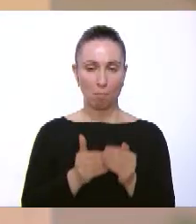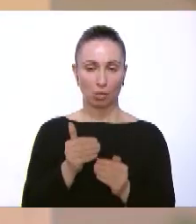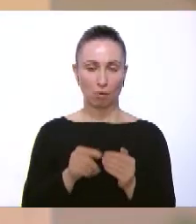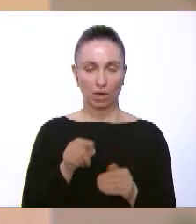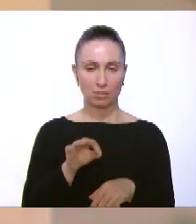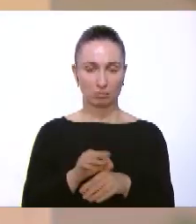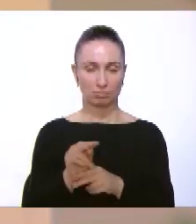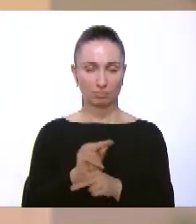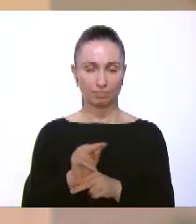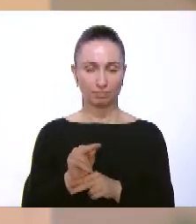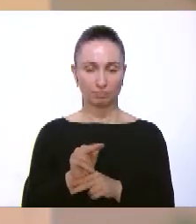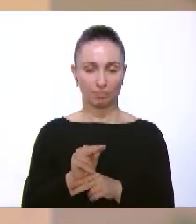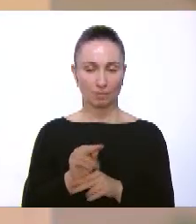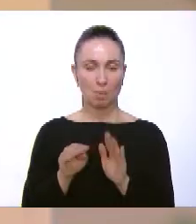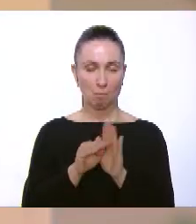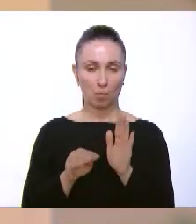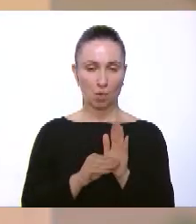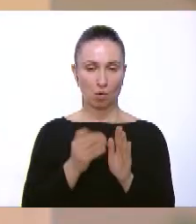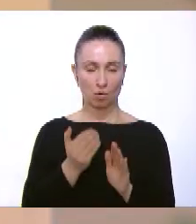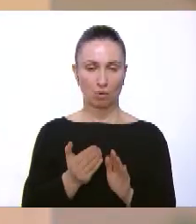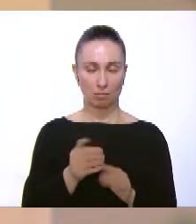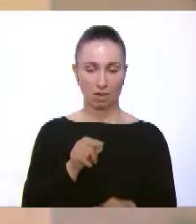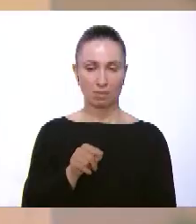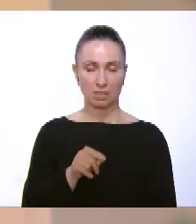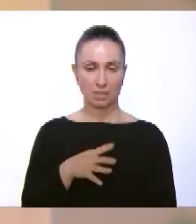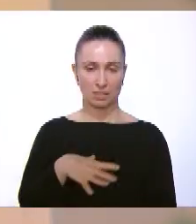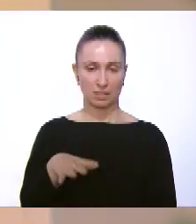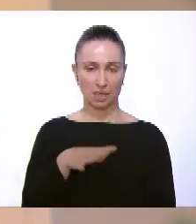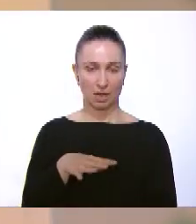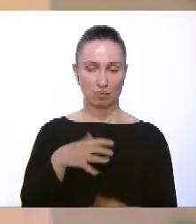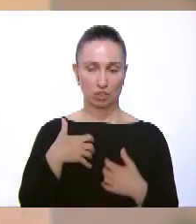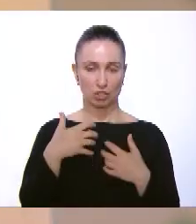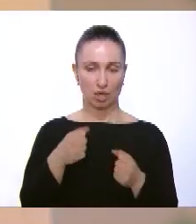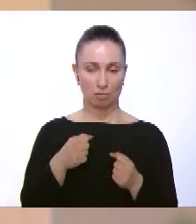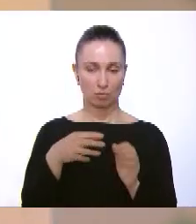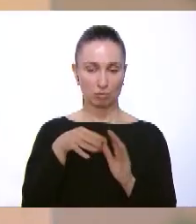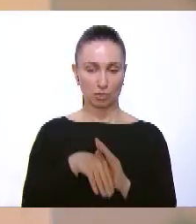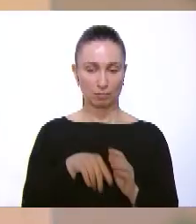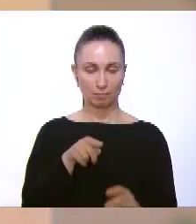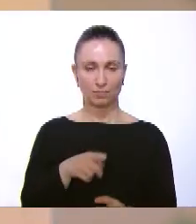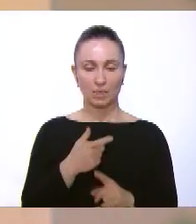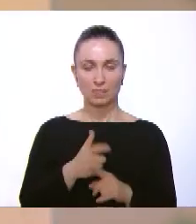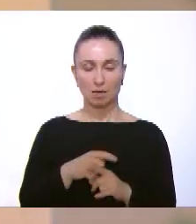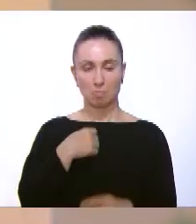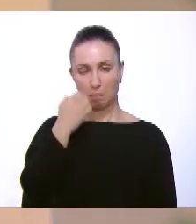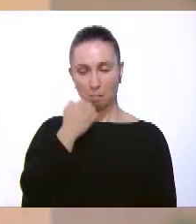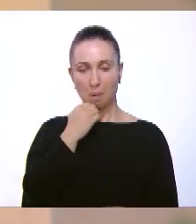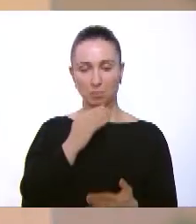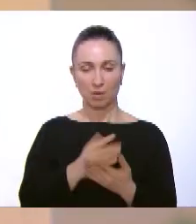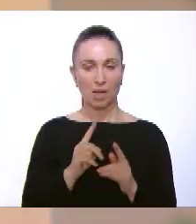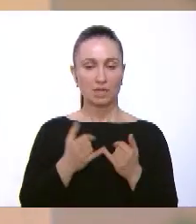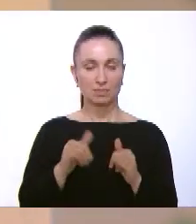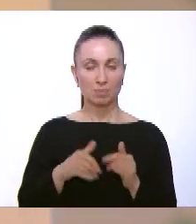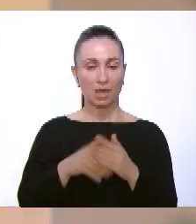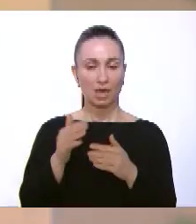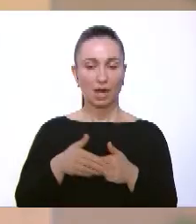პროგრესირებადი პროგრამა, ესეთი ეგრეთ წოდებული ვერტიკალური პროგრამა საქართველოს ჯანმრთელობის სისტემაში. ძალიან მადლიერები ვართ რასაკვირველია